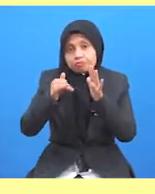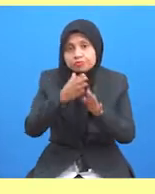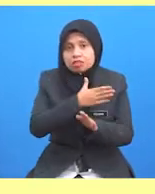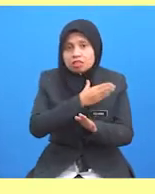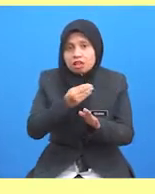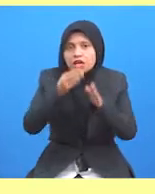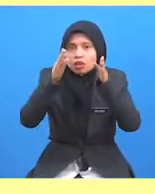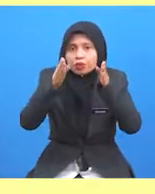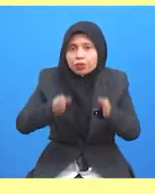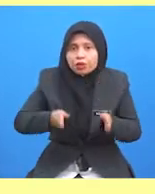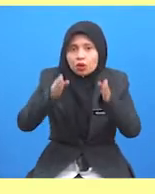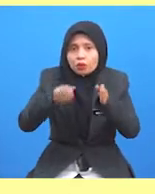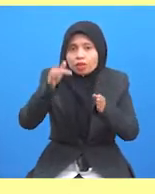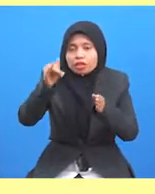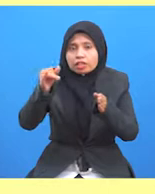غرفا